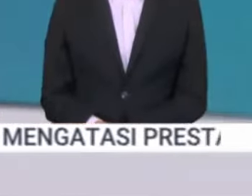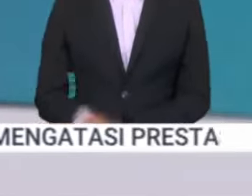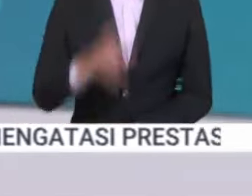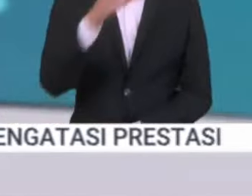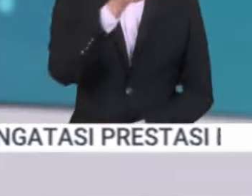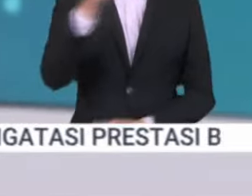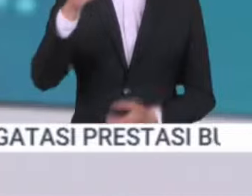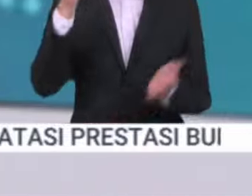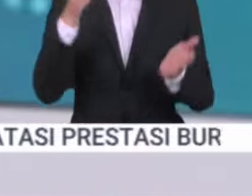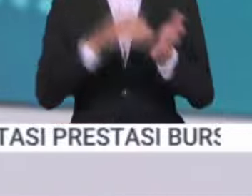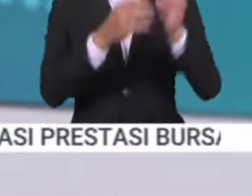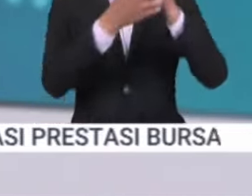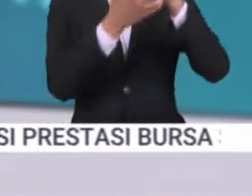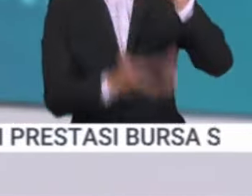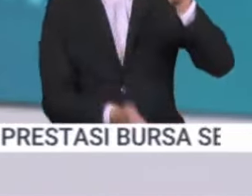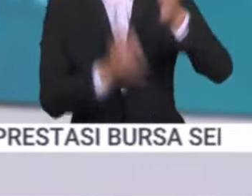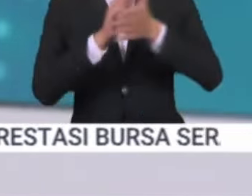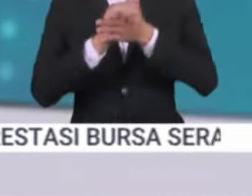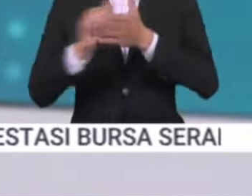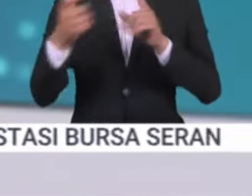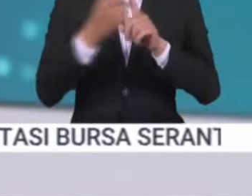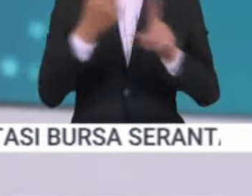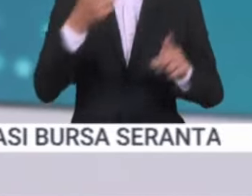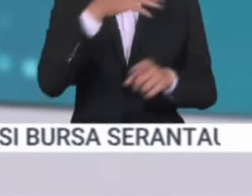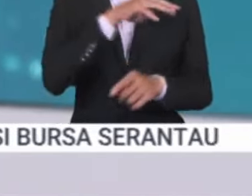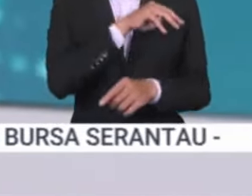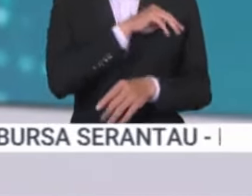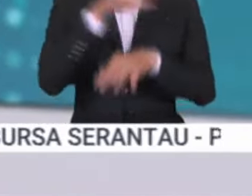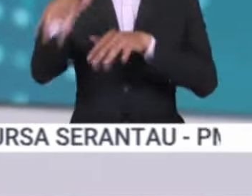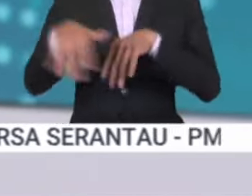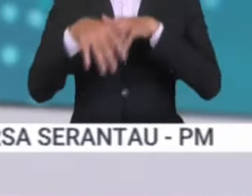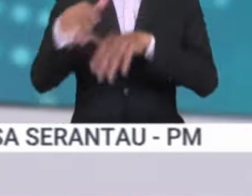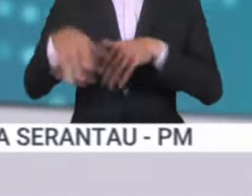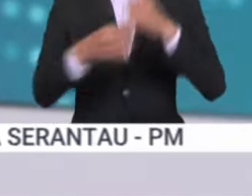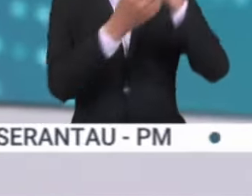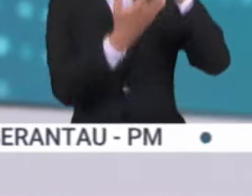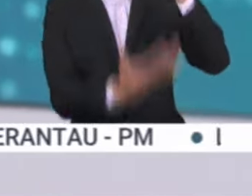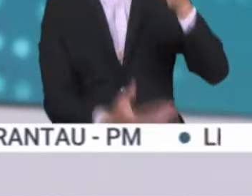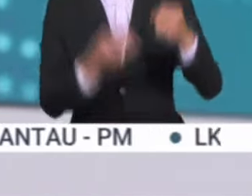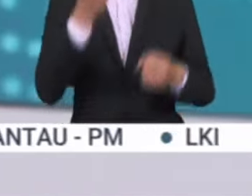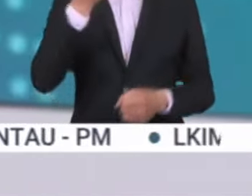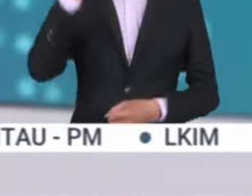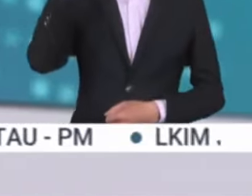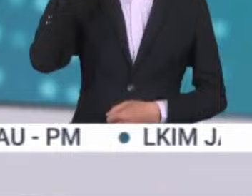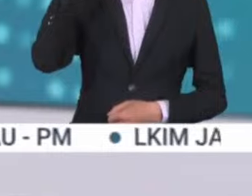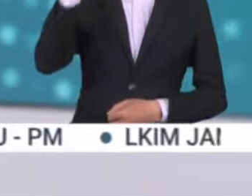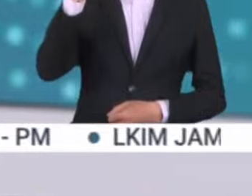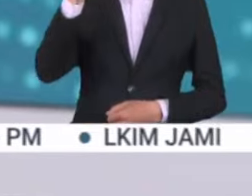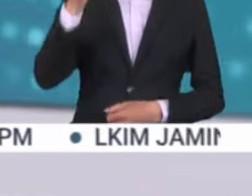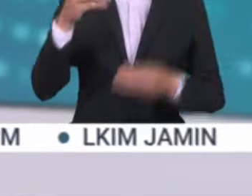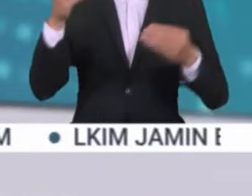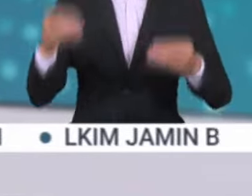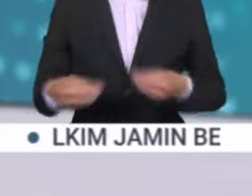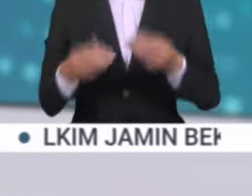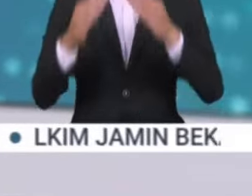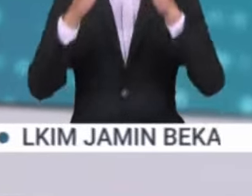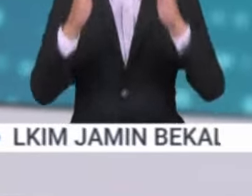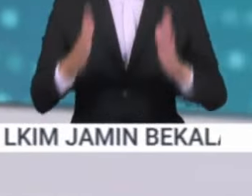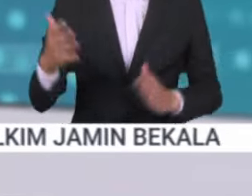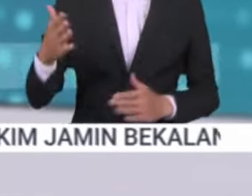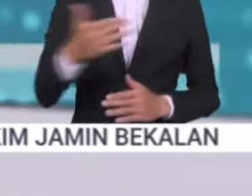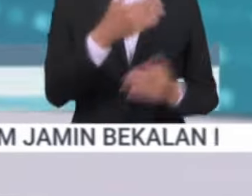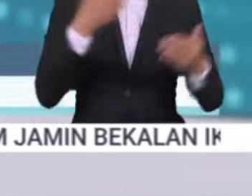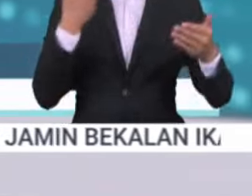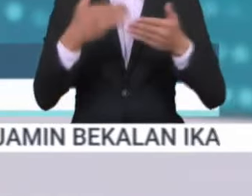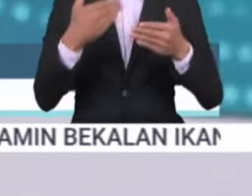Sebanyak RM300,000 diperuntukkan Kementerian Pertanian dan Keterjaminan Makanan bagi melabuhkan unjam atau rumah ikan